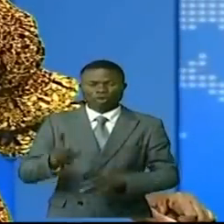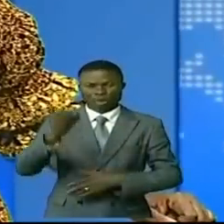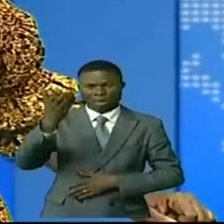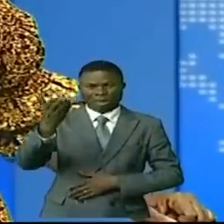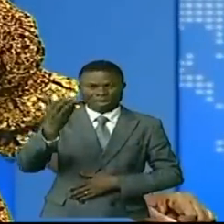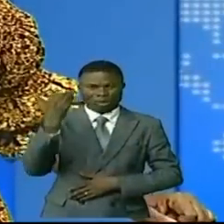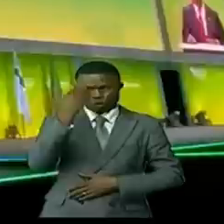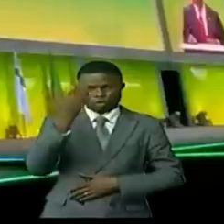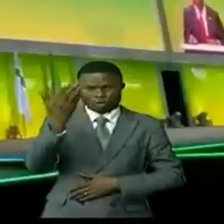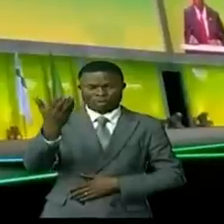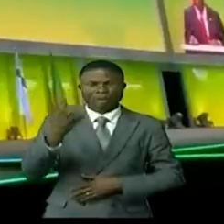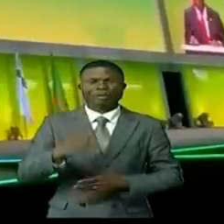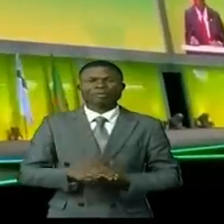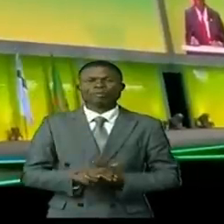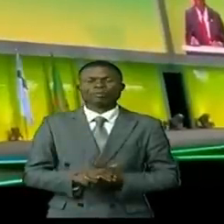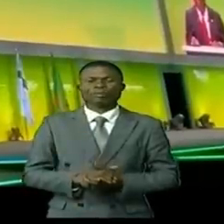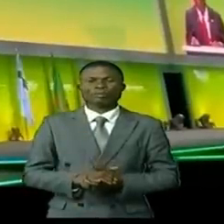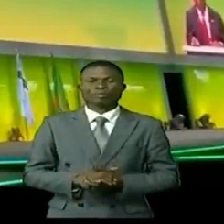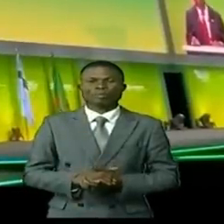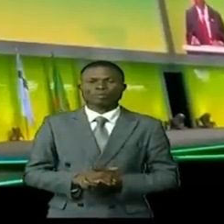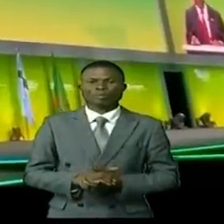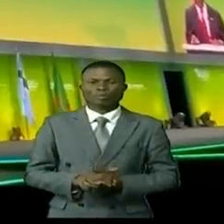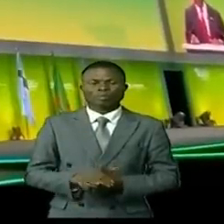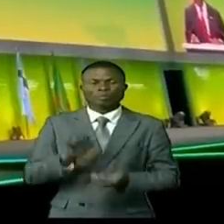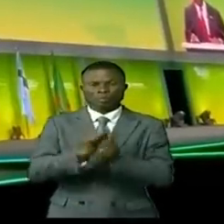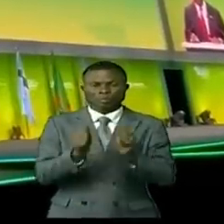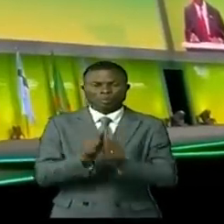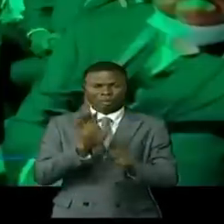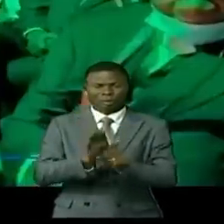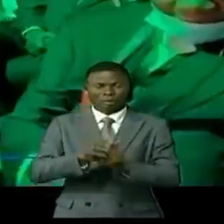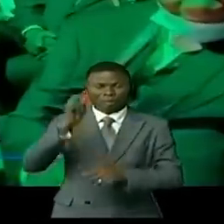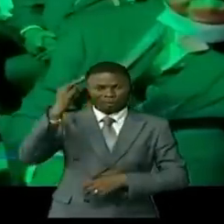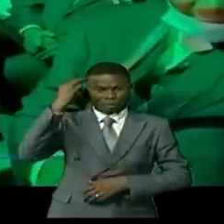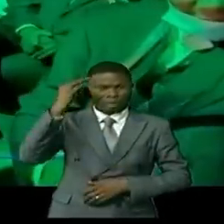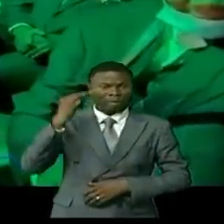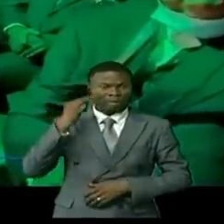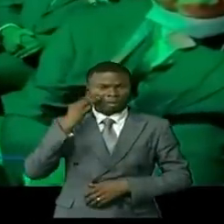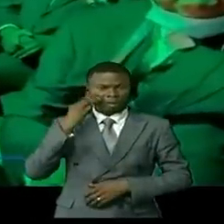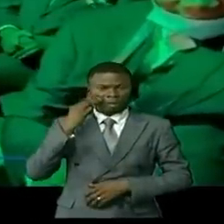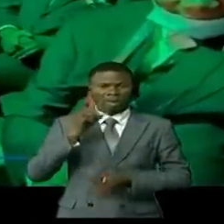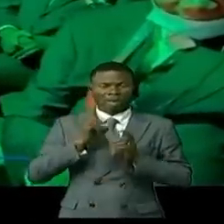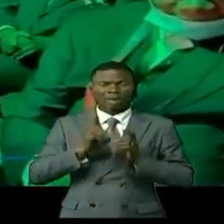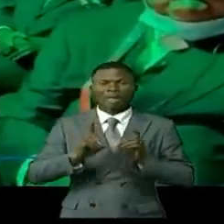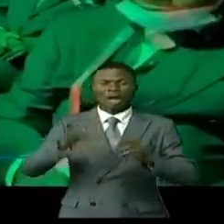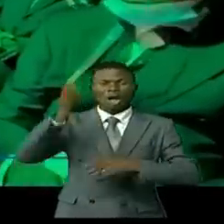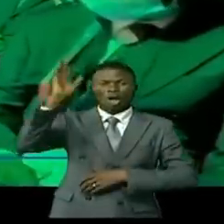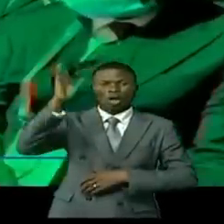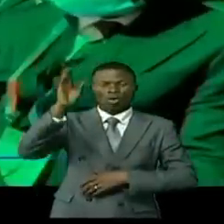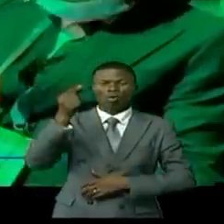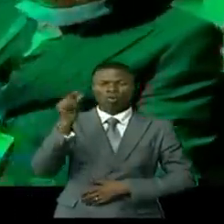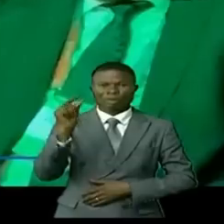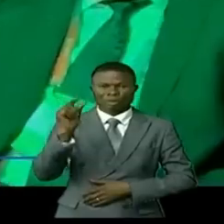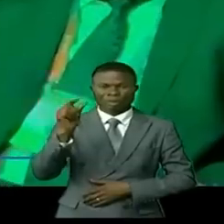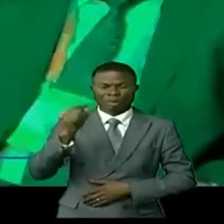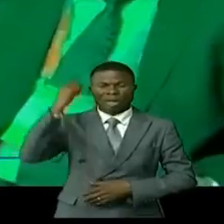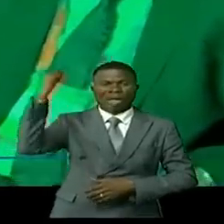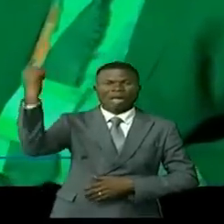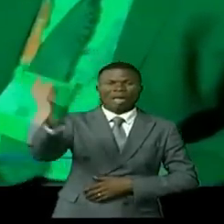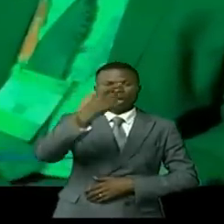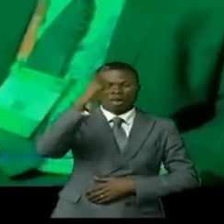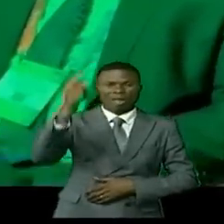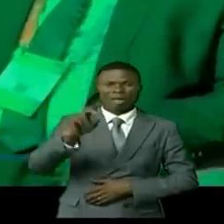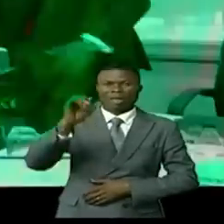Lusala. Ses buts par les discours du Premier ministre sur la tribune de la conférence minière internationale